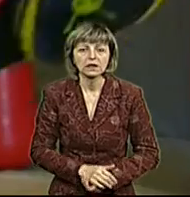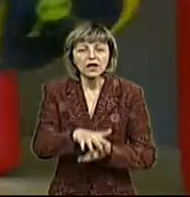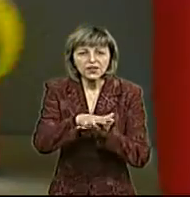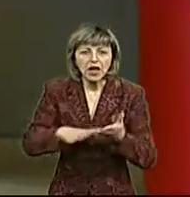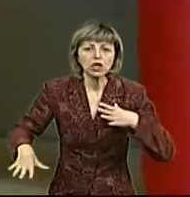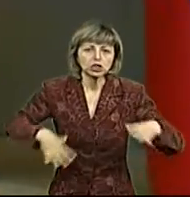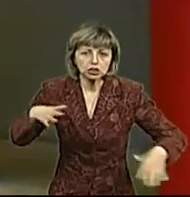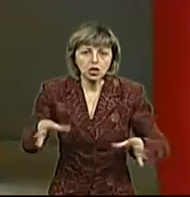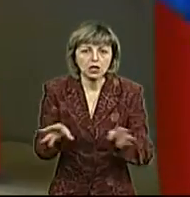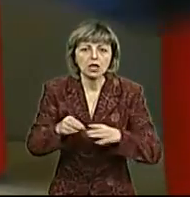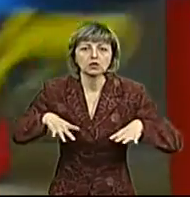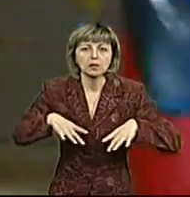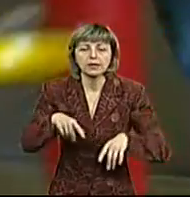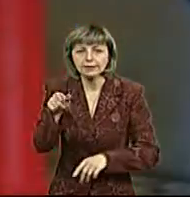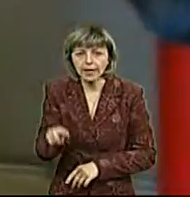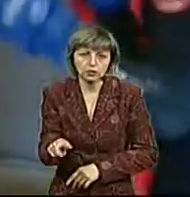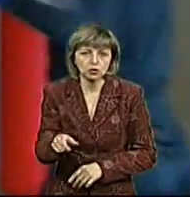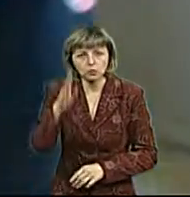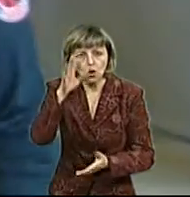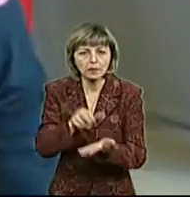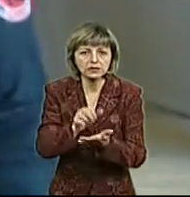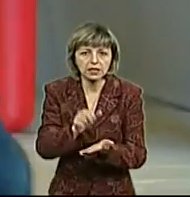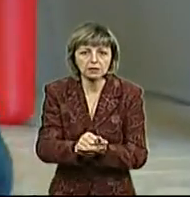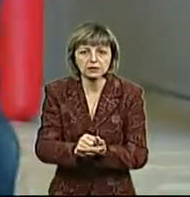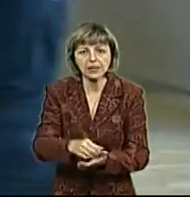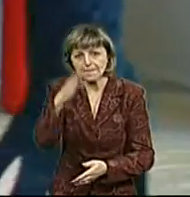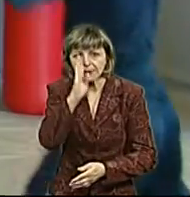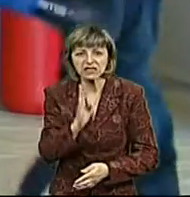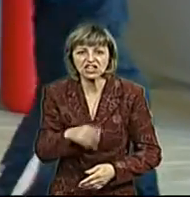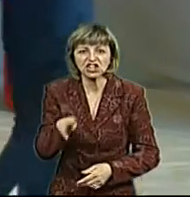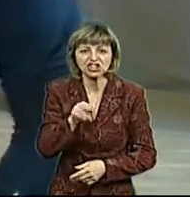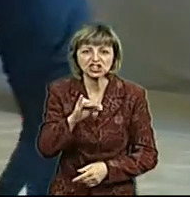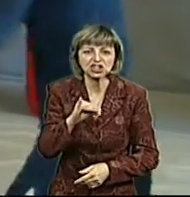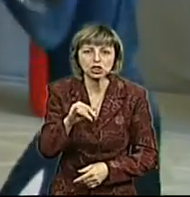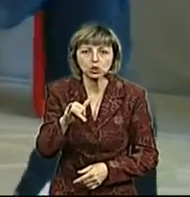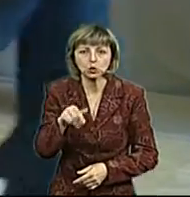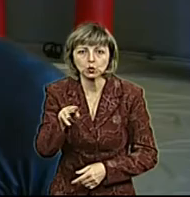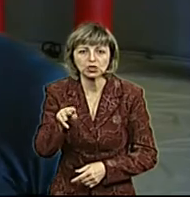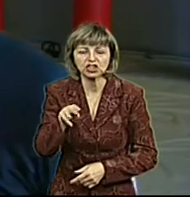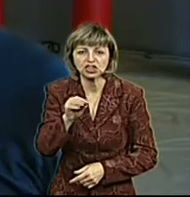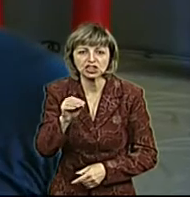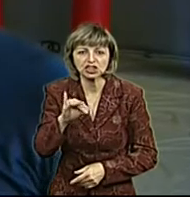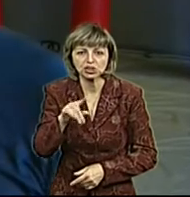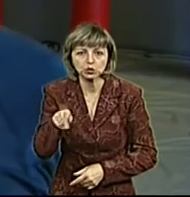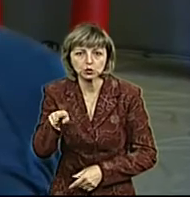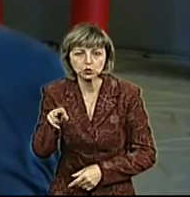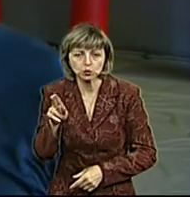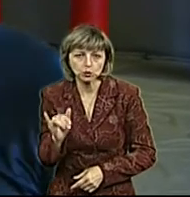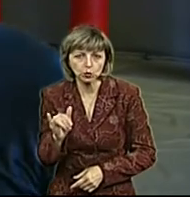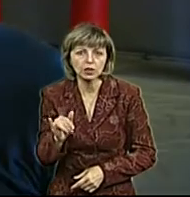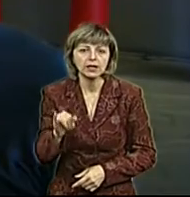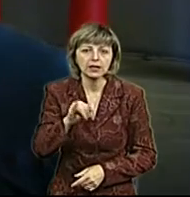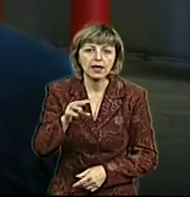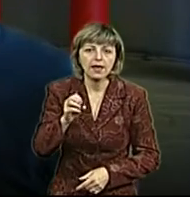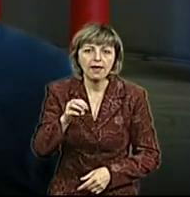Далі тренування з тренером. Хлопець розповідає, займається бразильським джиу-джитсу та ММА майже 3 роки. Я взагалі тренуюся по бразильському джиу-джитсу